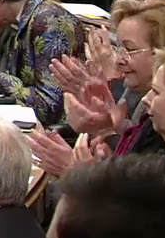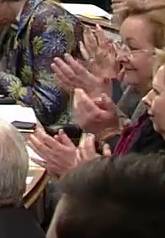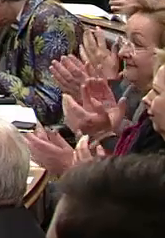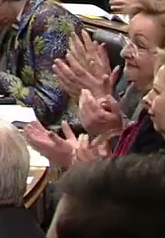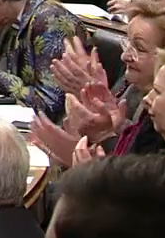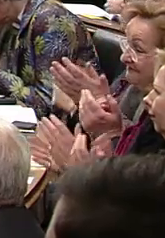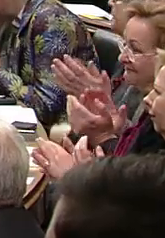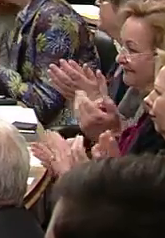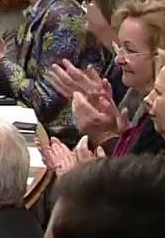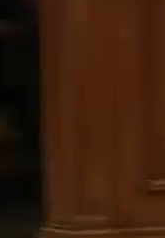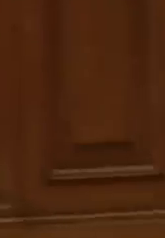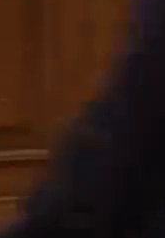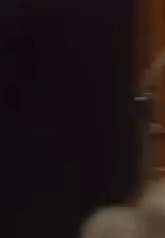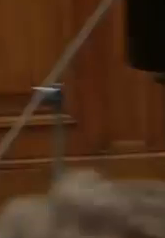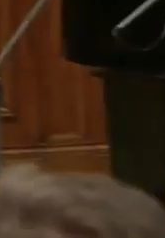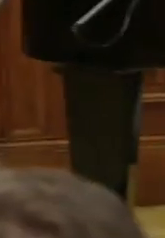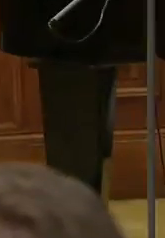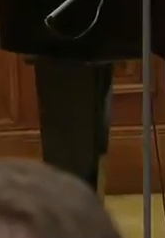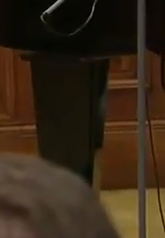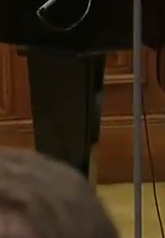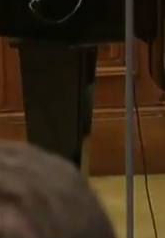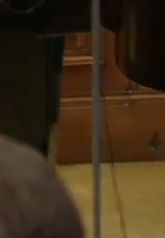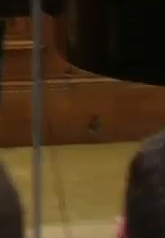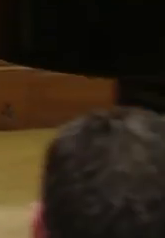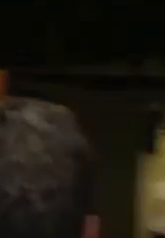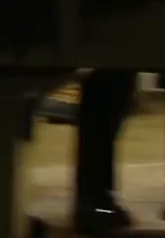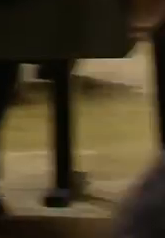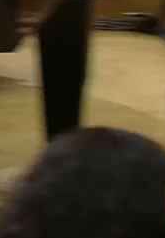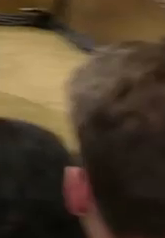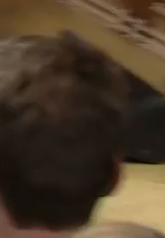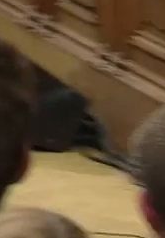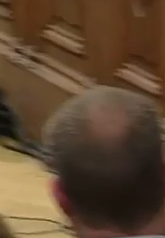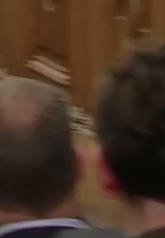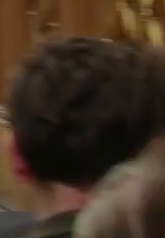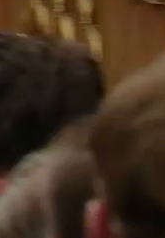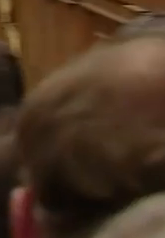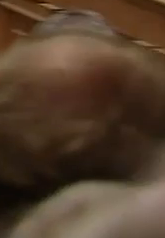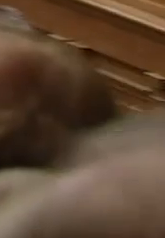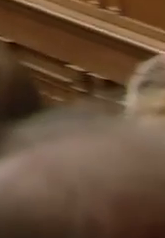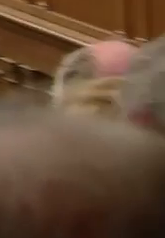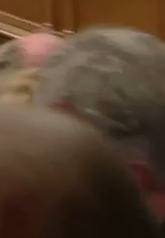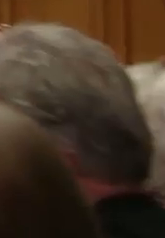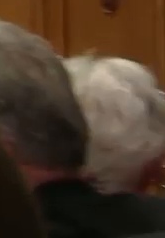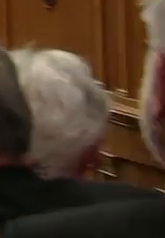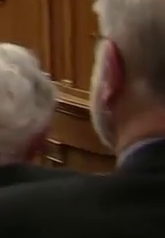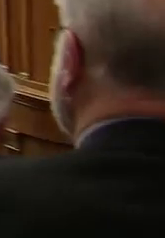Nach Bundesratspräsidentin Sonja Ledel-Rossmann wird Nationalratspräsidentin Doris Bures das Wort